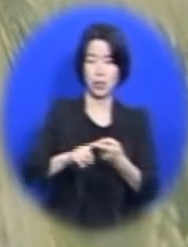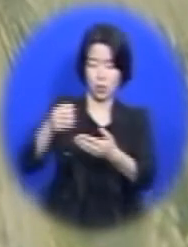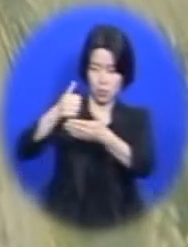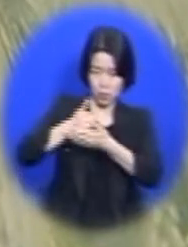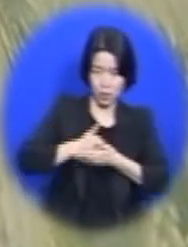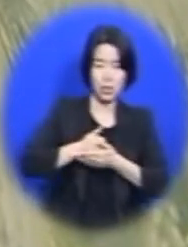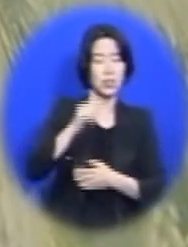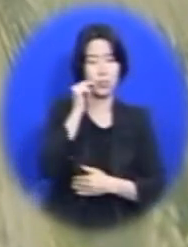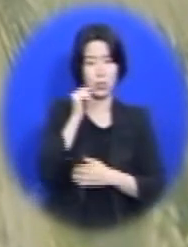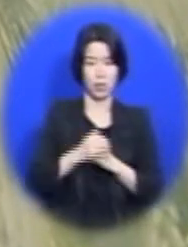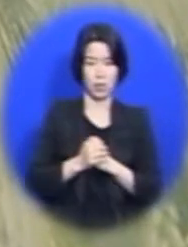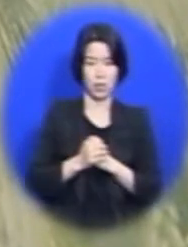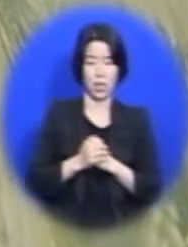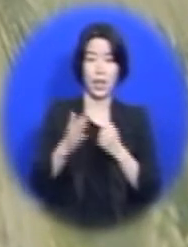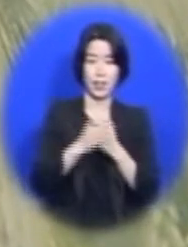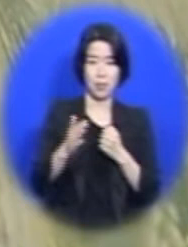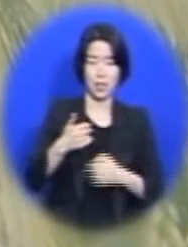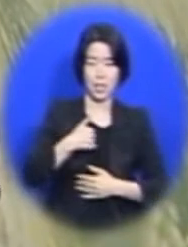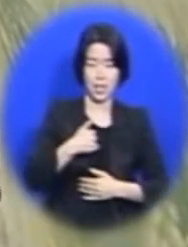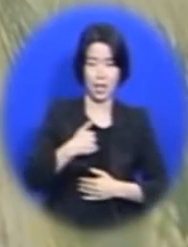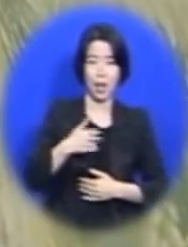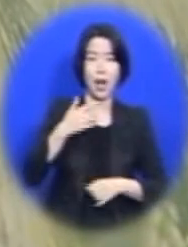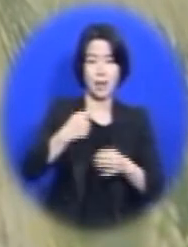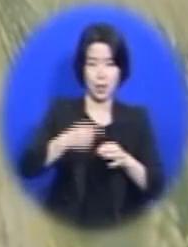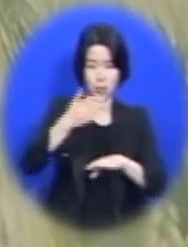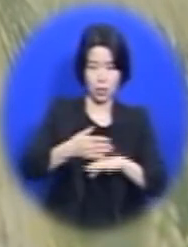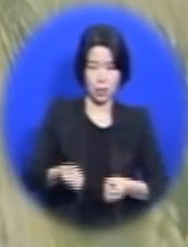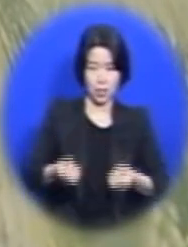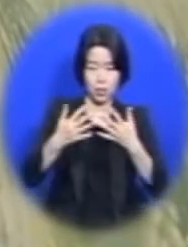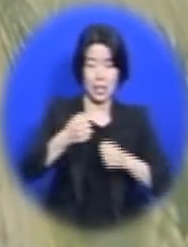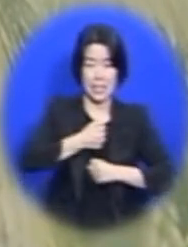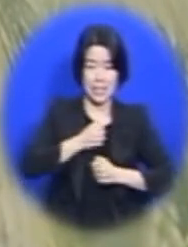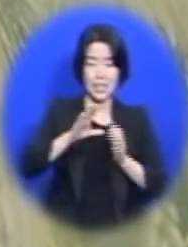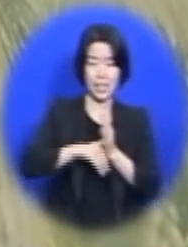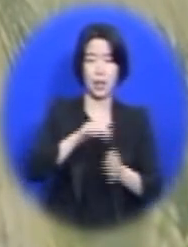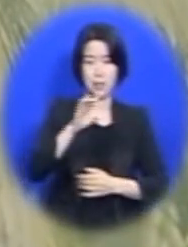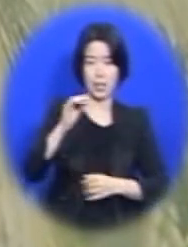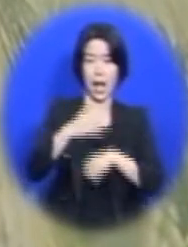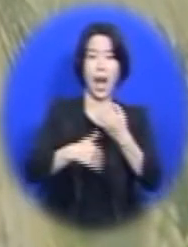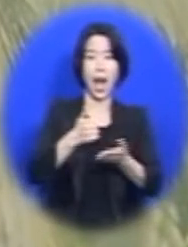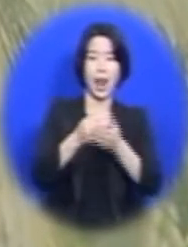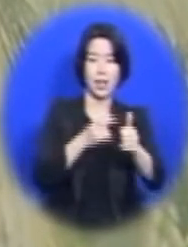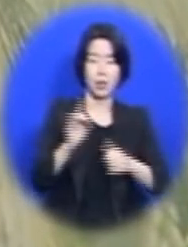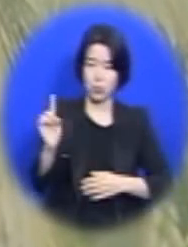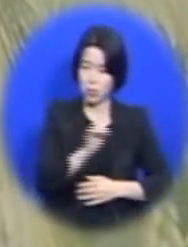못하세요. 그래서 제가 맥주감사주의를 지킬 때마다 하나님께